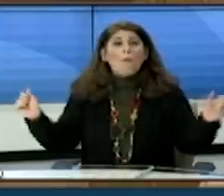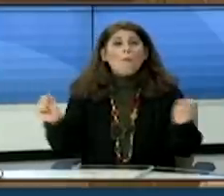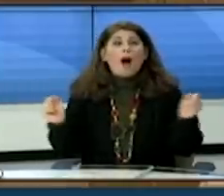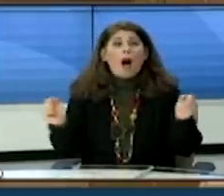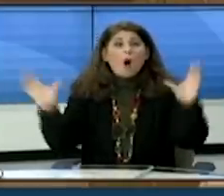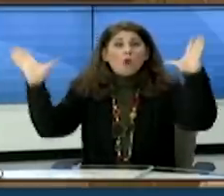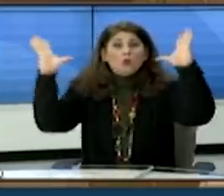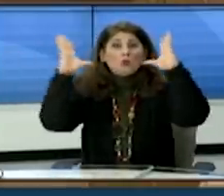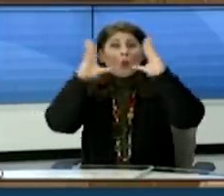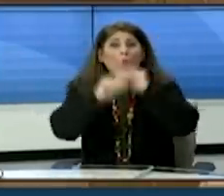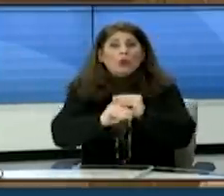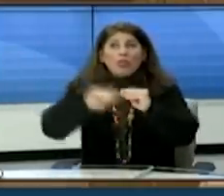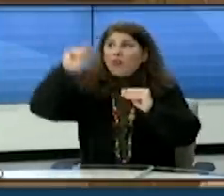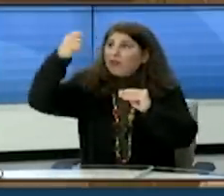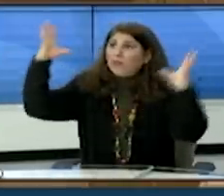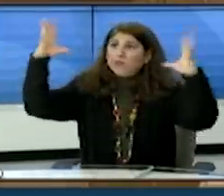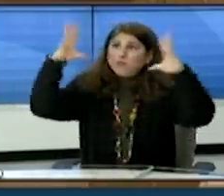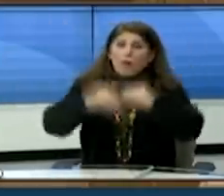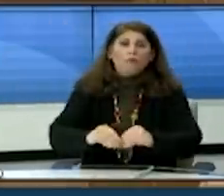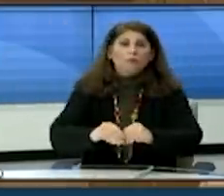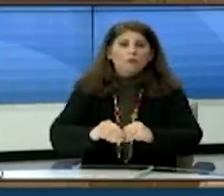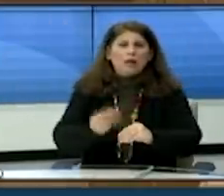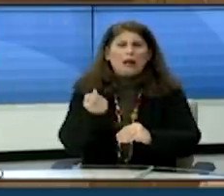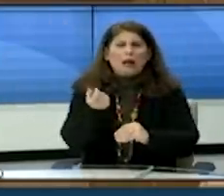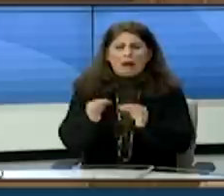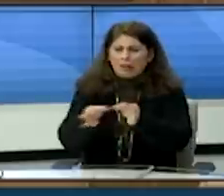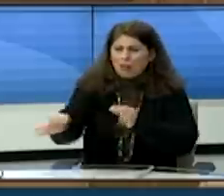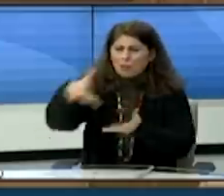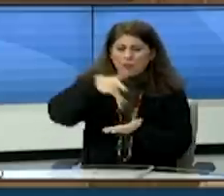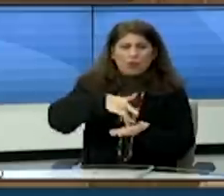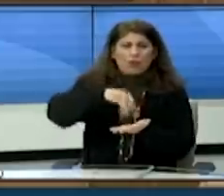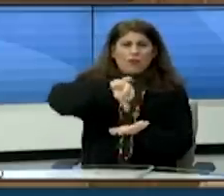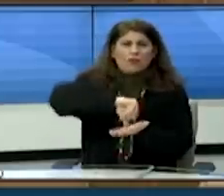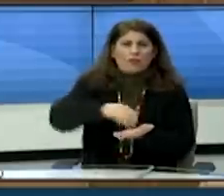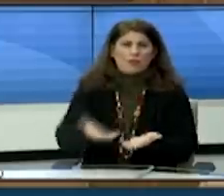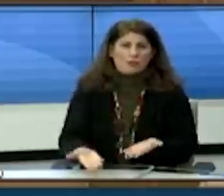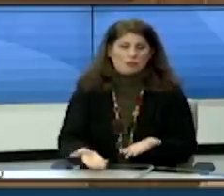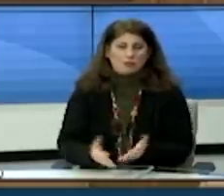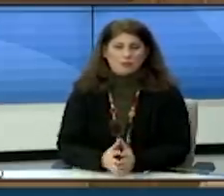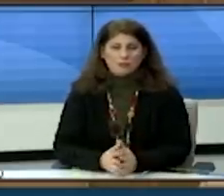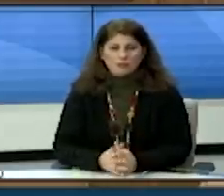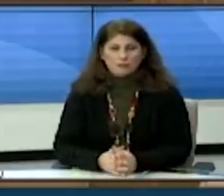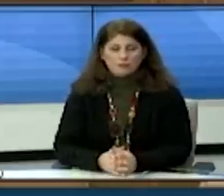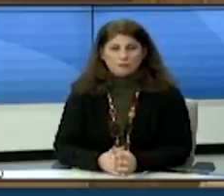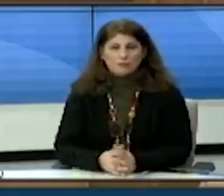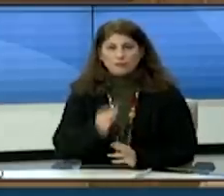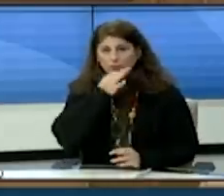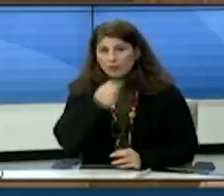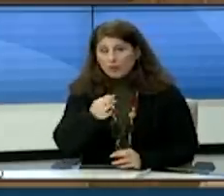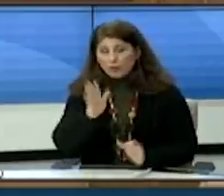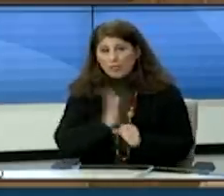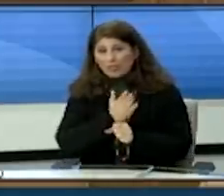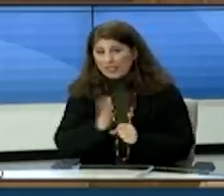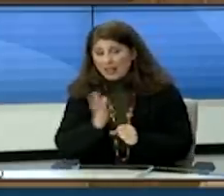στο σκοτάδι, νοικοκυριά, ακόμα και λίγα χιλιόμετρα από το κέντρο της Αθήνας. Να πούμε για τη